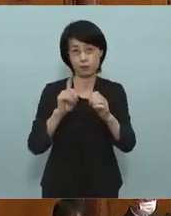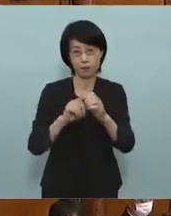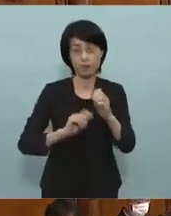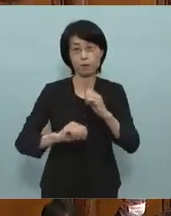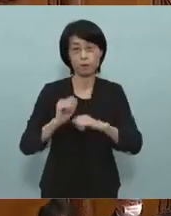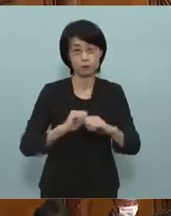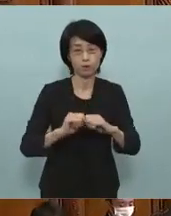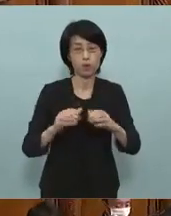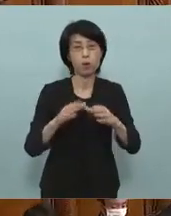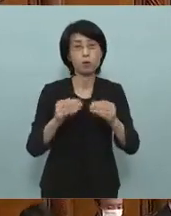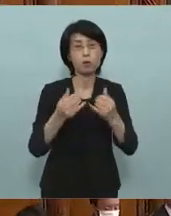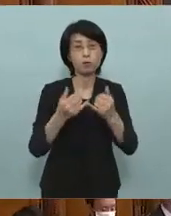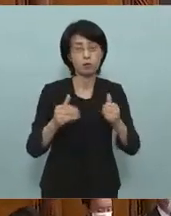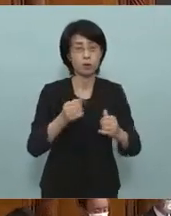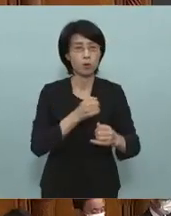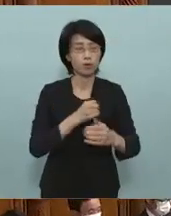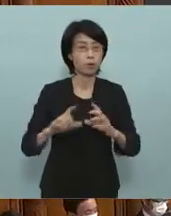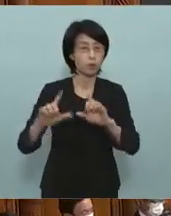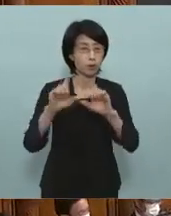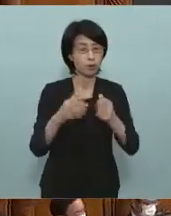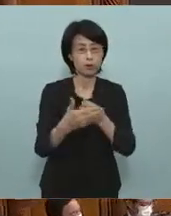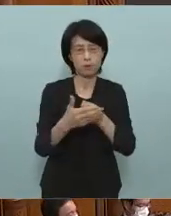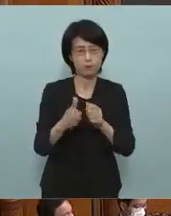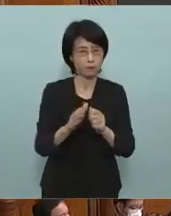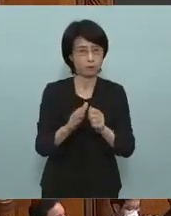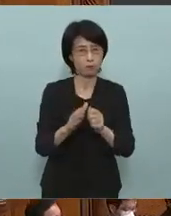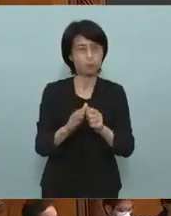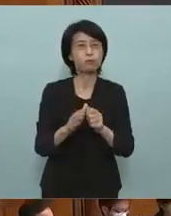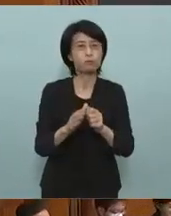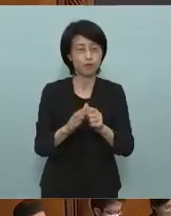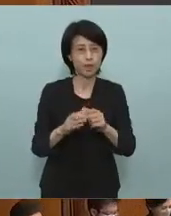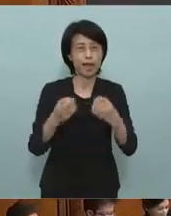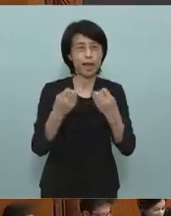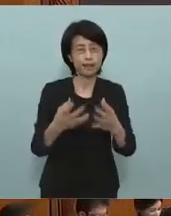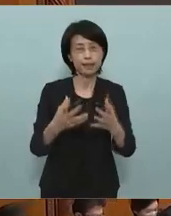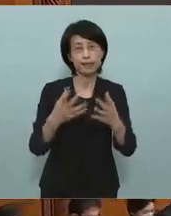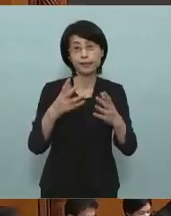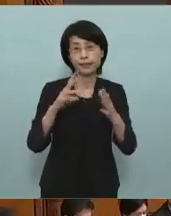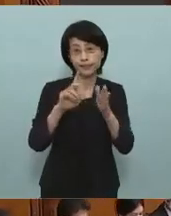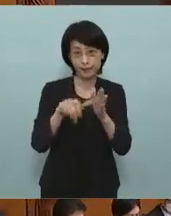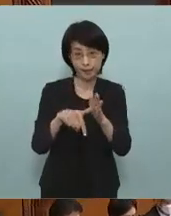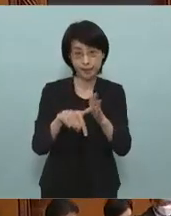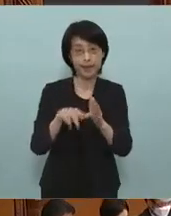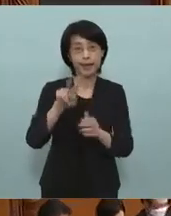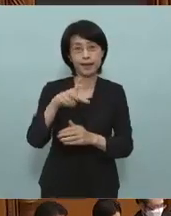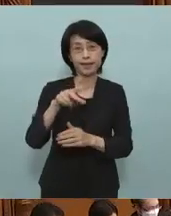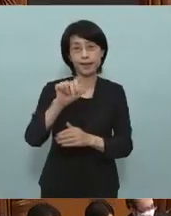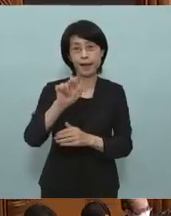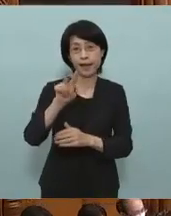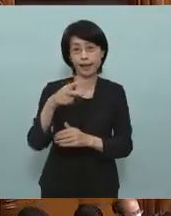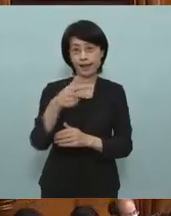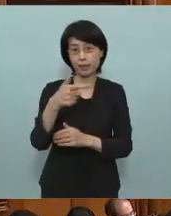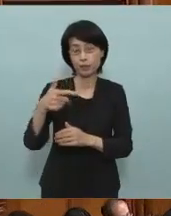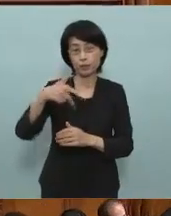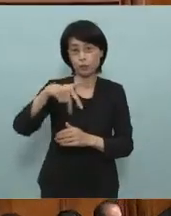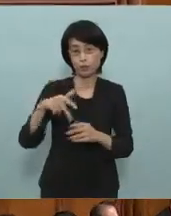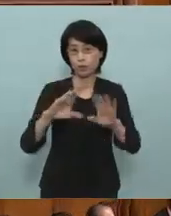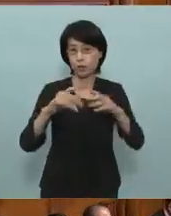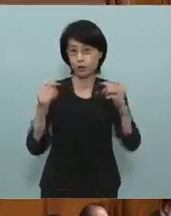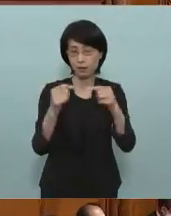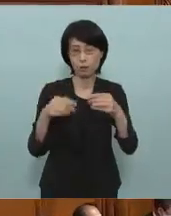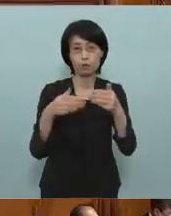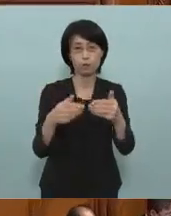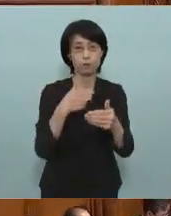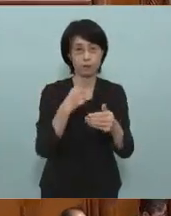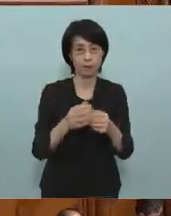国民の命と暮らしを断固として守り抜く新時代リアリズム外交を引き続き着実に推進していき